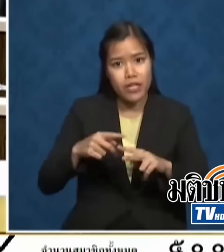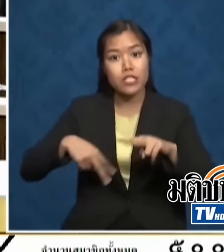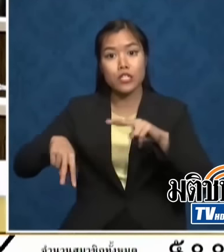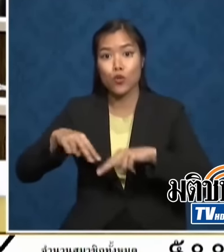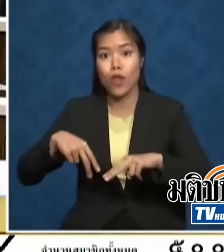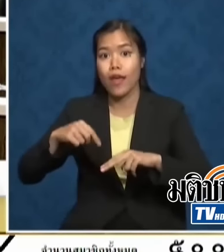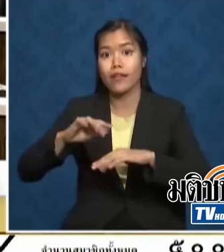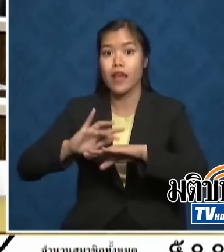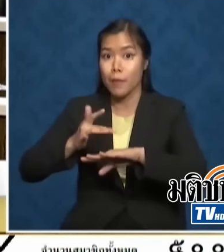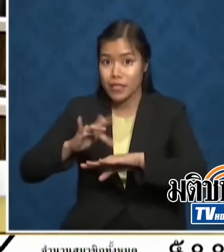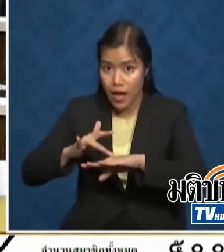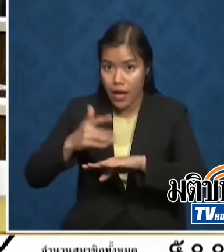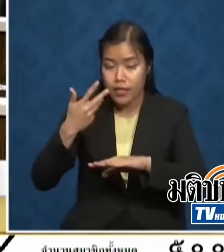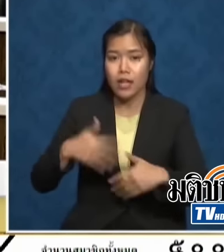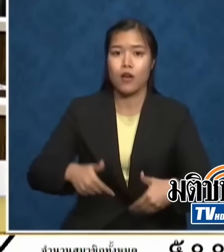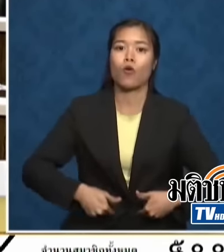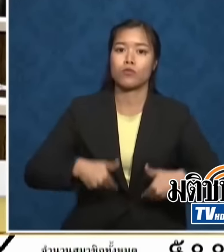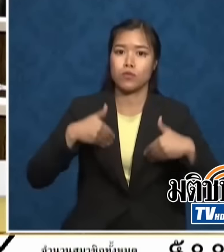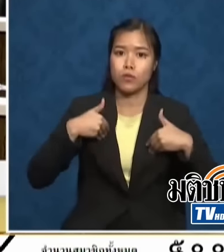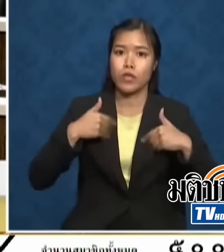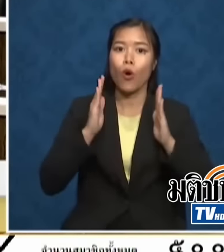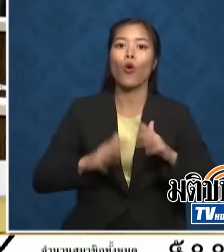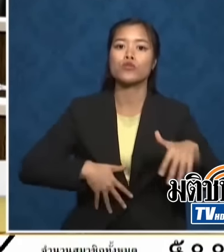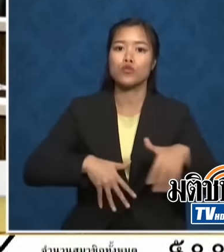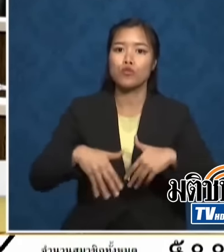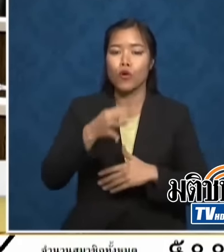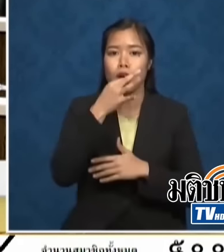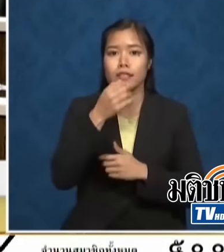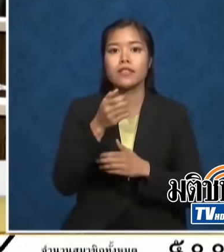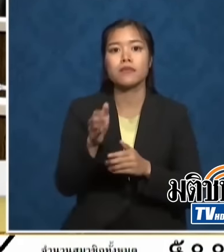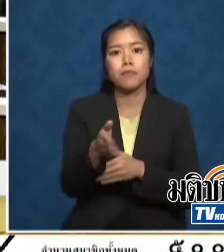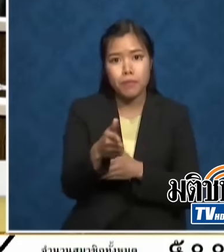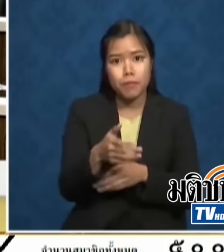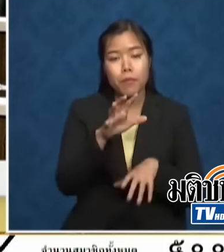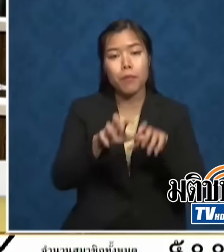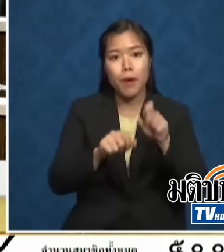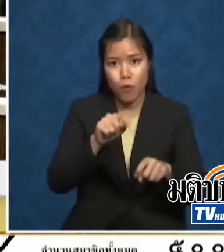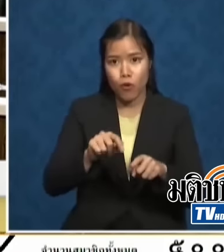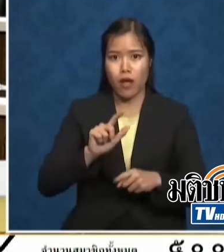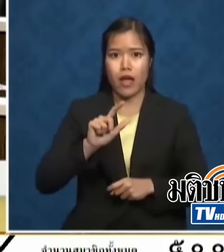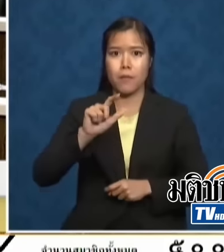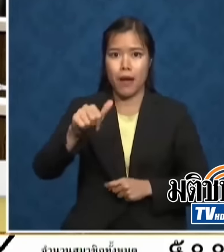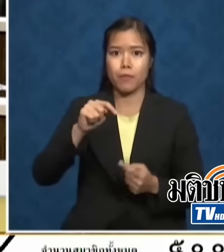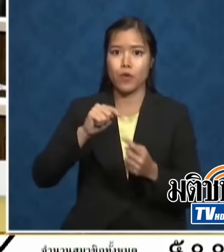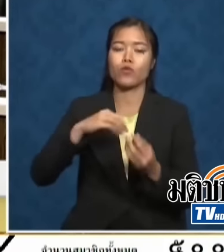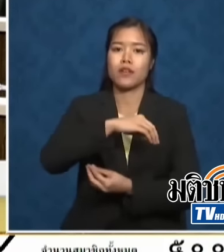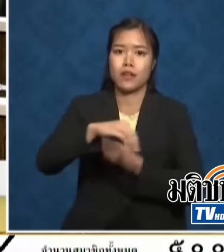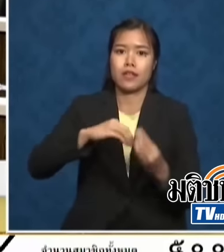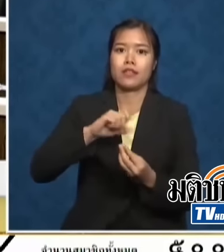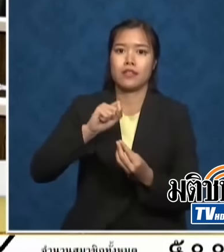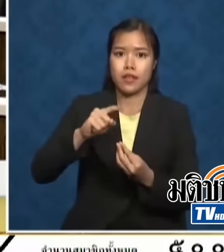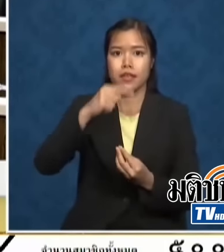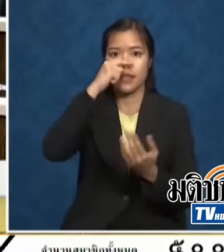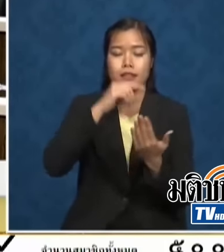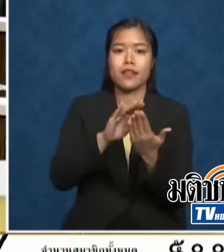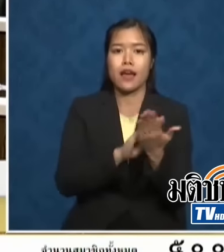าติการดูแลความเป็นอยู่ของพี่น้องชาวประมงและส่วนสำคัญสาให้ประมงเป็นเสาหลักของเศรษฐกิจไทยต่อ